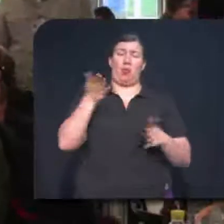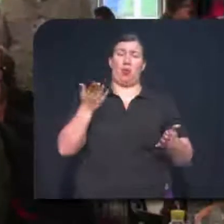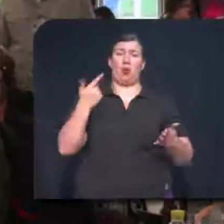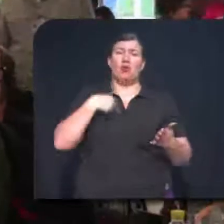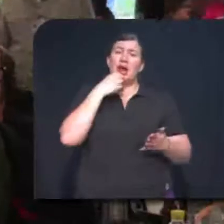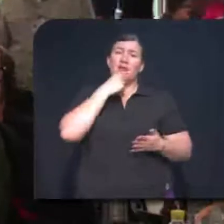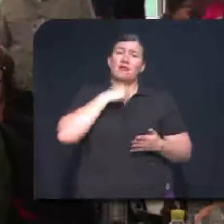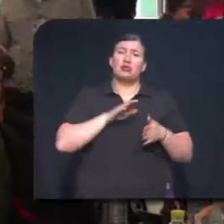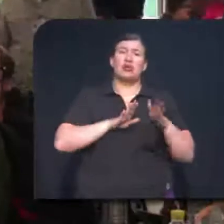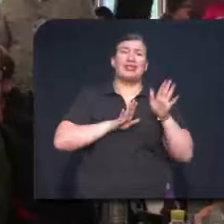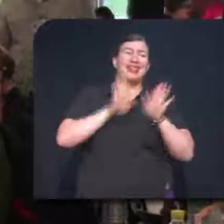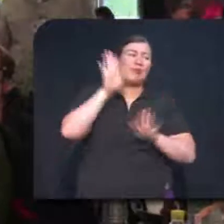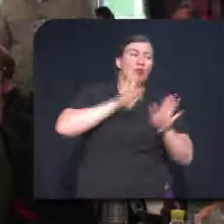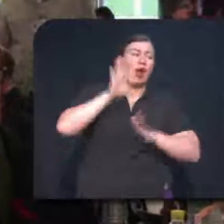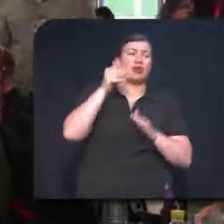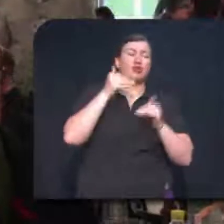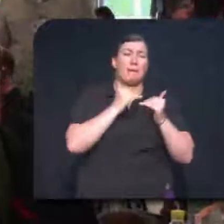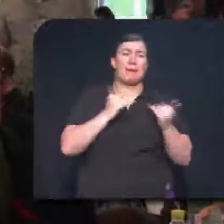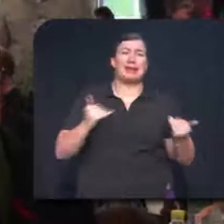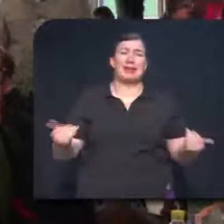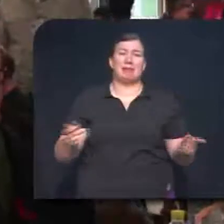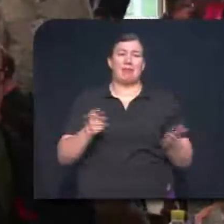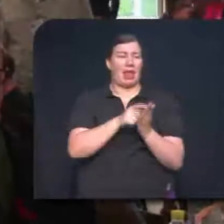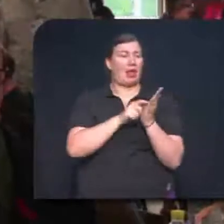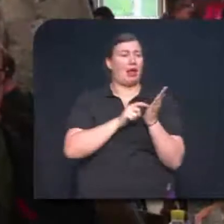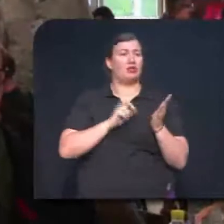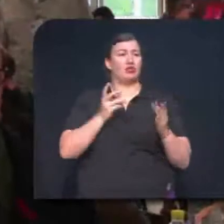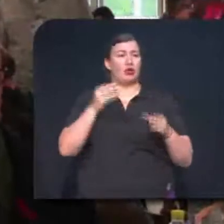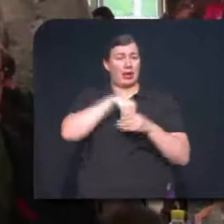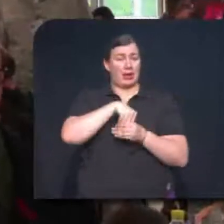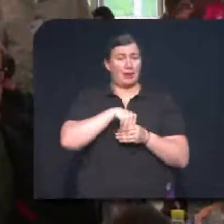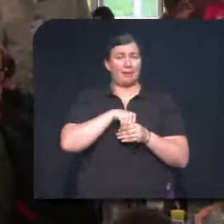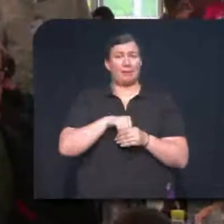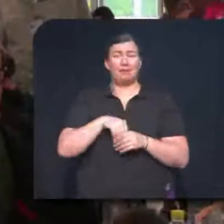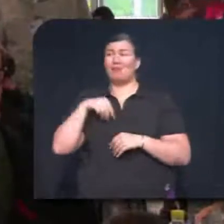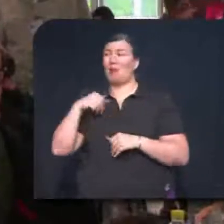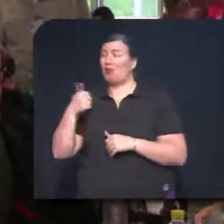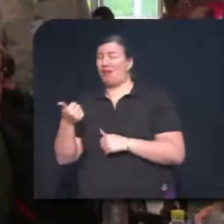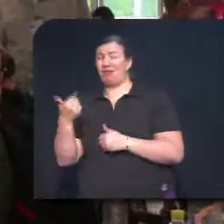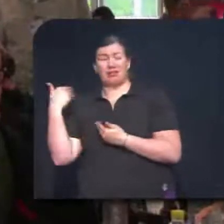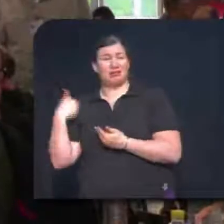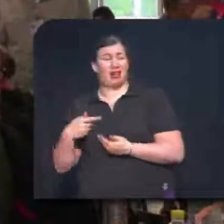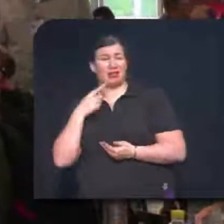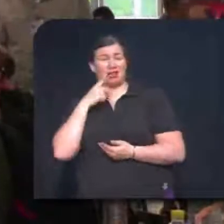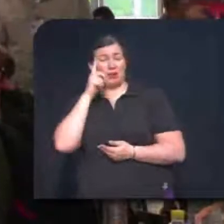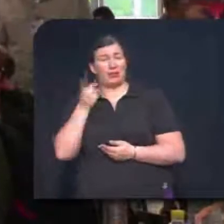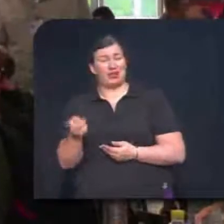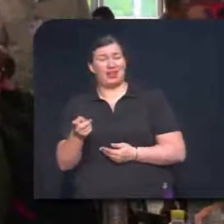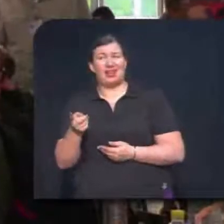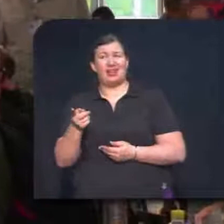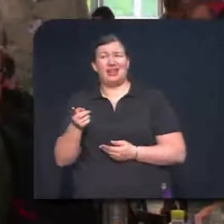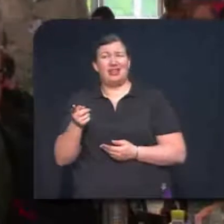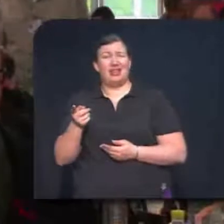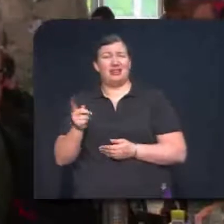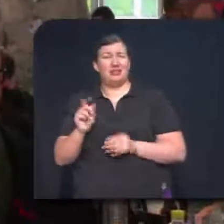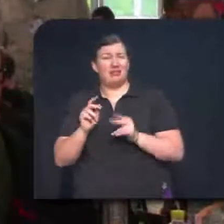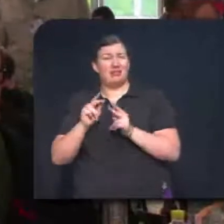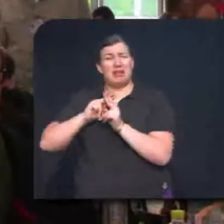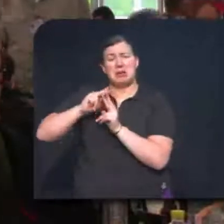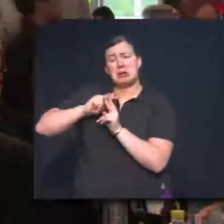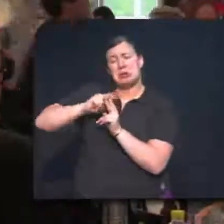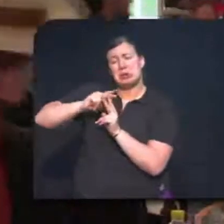Prinzipien nicht eingehalten werden glaube ich nicht dass man ihn so reparieren kann und hier geht deswegen wenig Sympathie für diesen